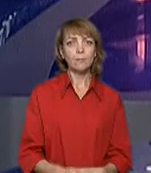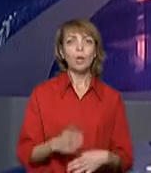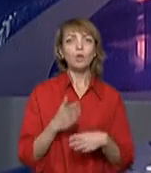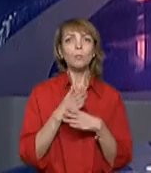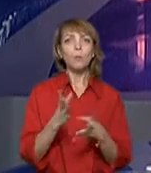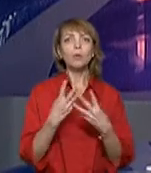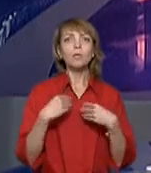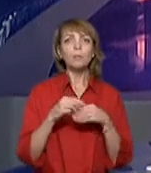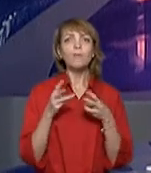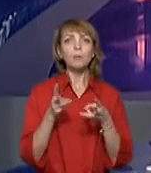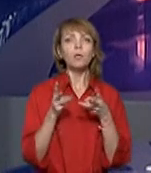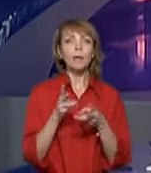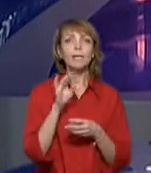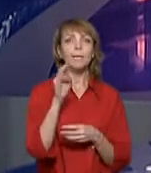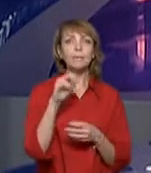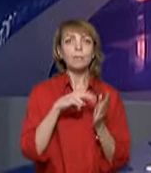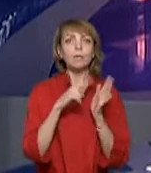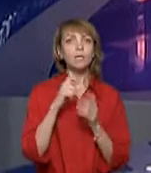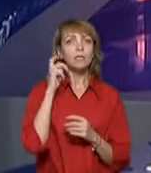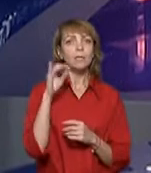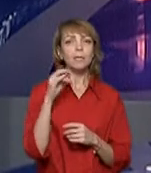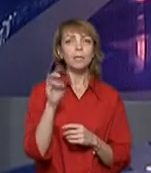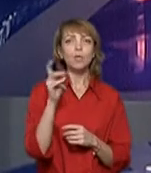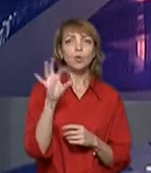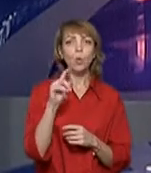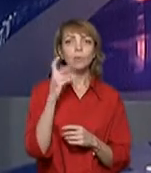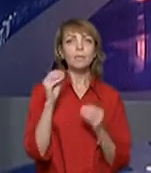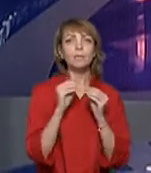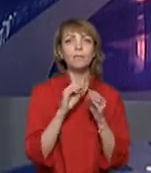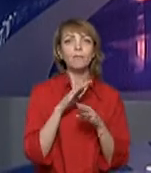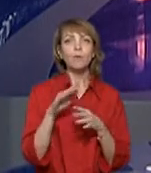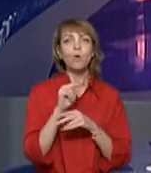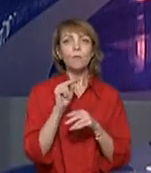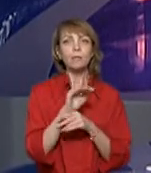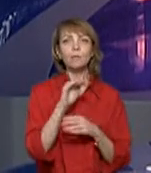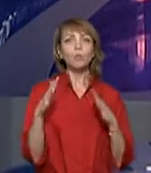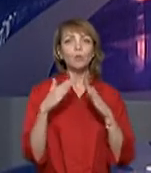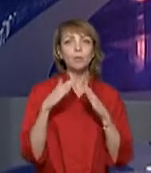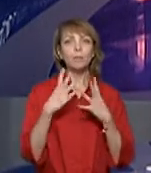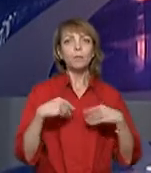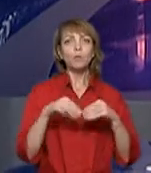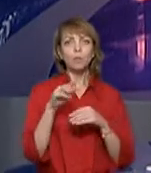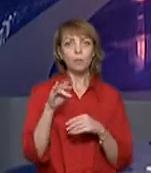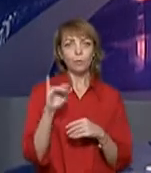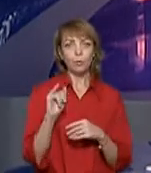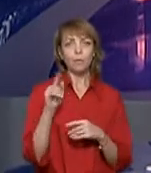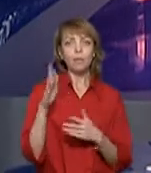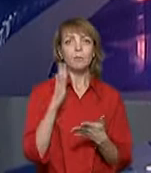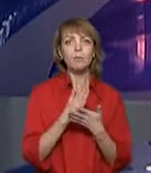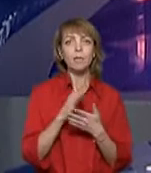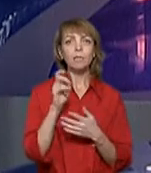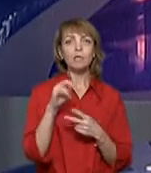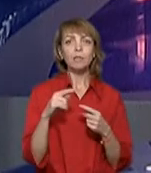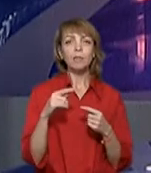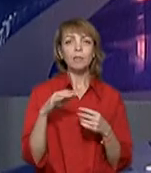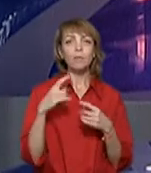Допомагає родині, випікаючи кекси. 17-річний Сергій Яценко – один з 10 вихованців дитячого будинку сімейного типу. Він має генетичні